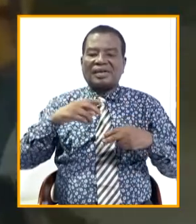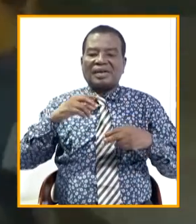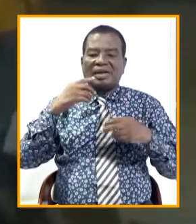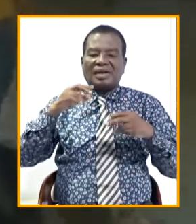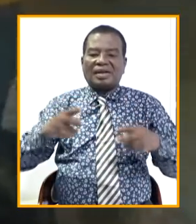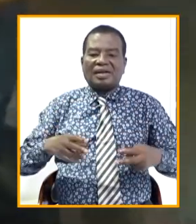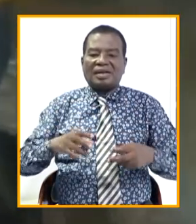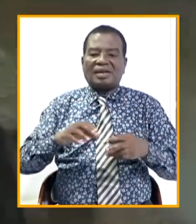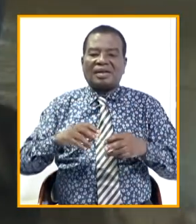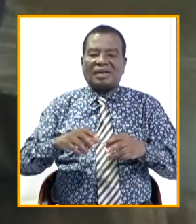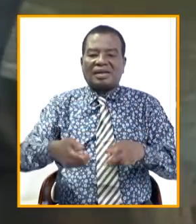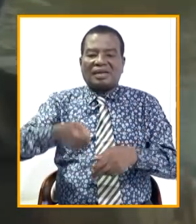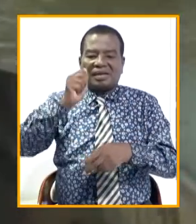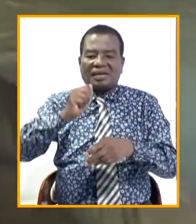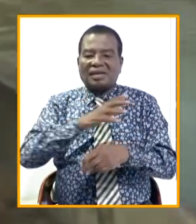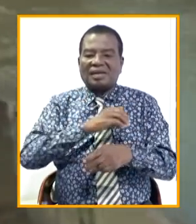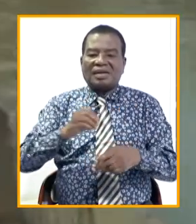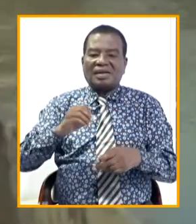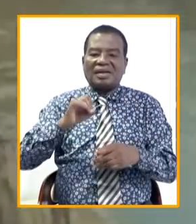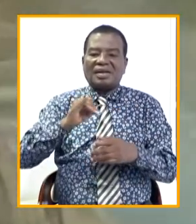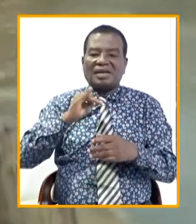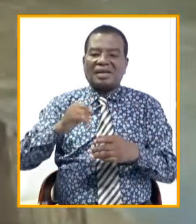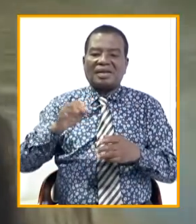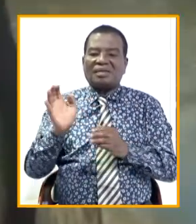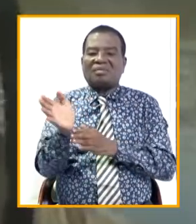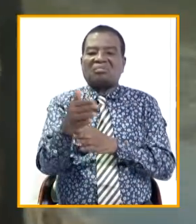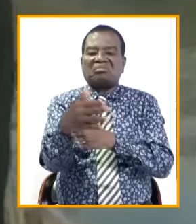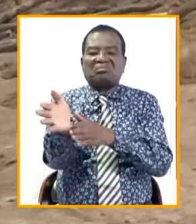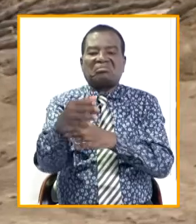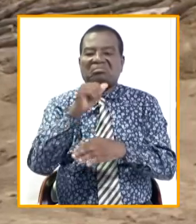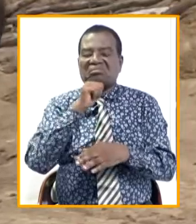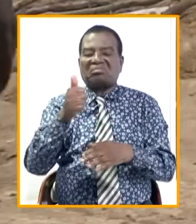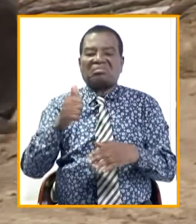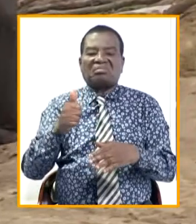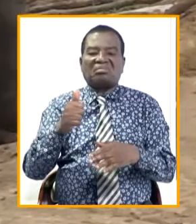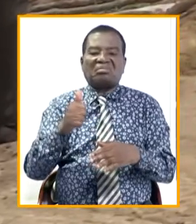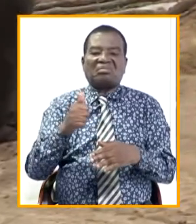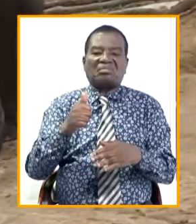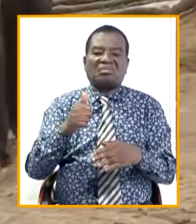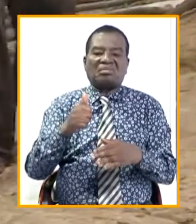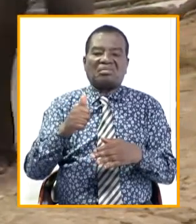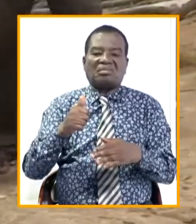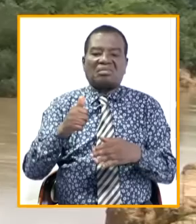de la pêche. Mais ce jour-là, pas de poisson à cause de la montée des eaux.